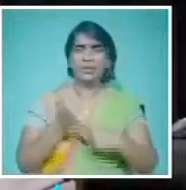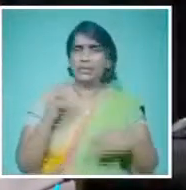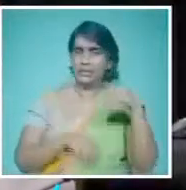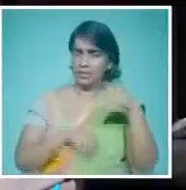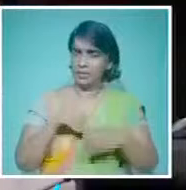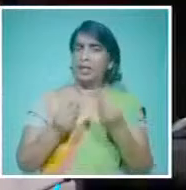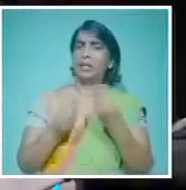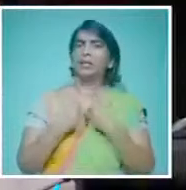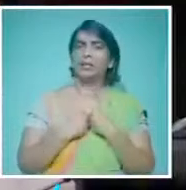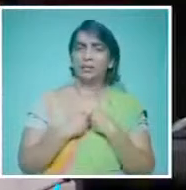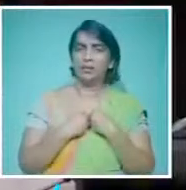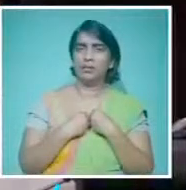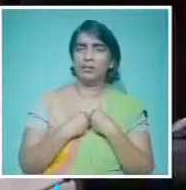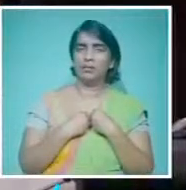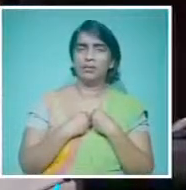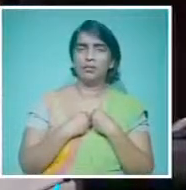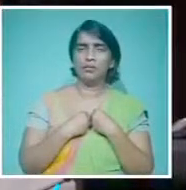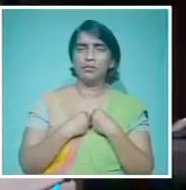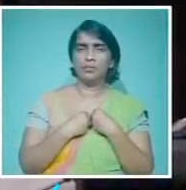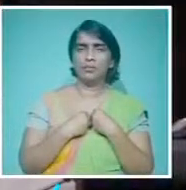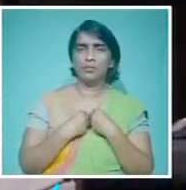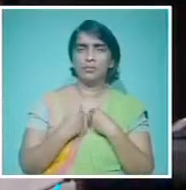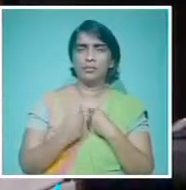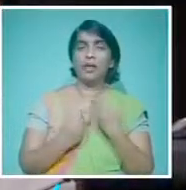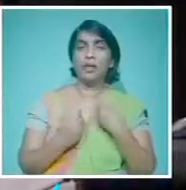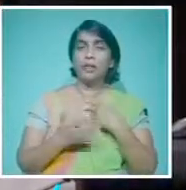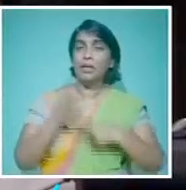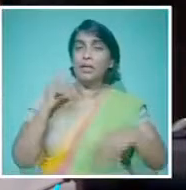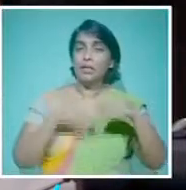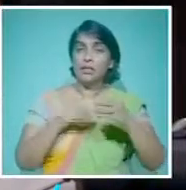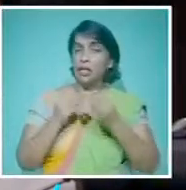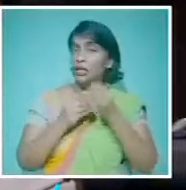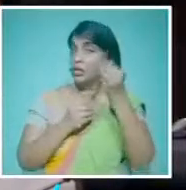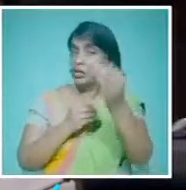adin. Api tamde nudunno,